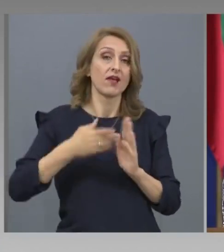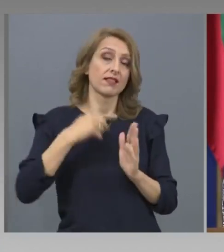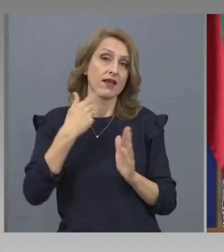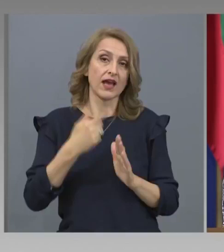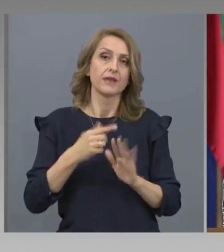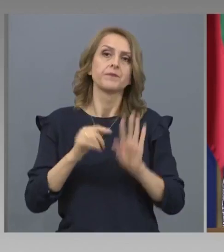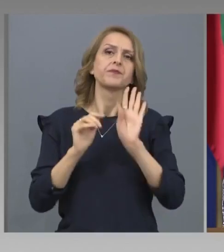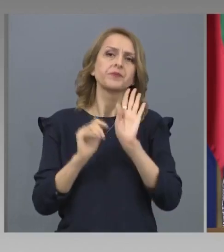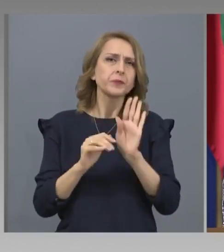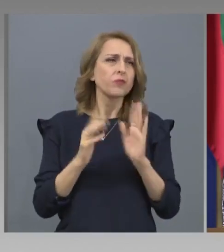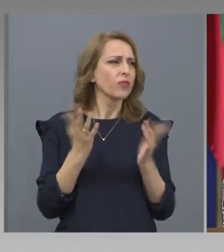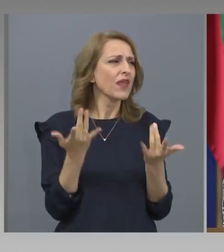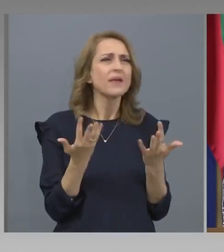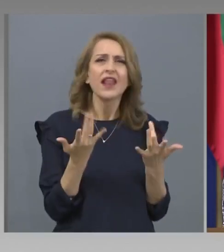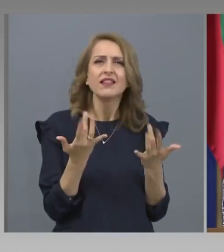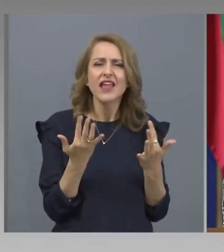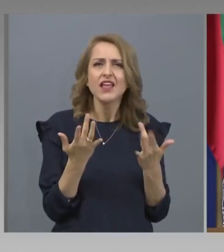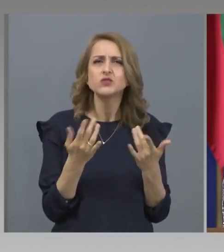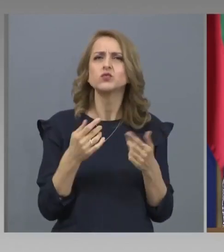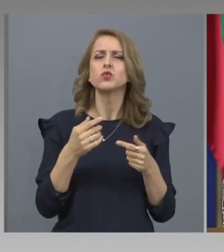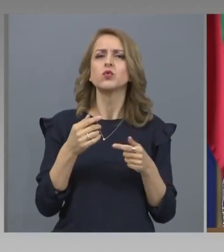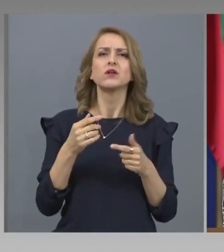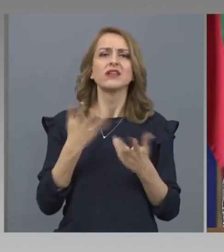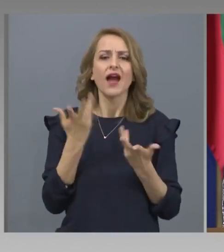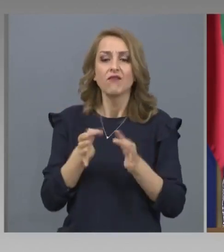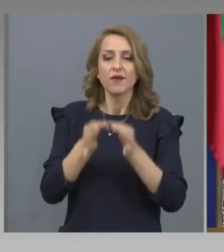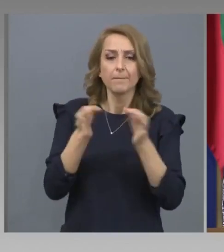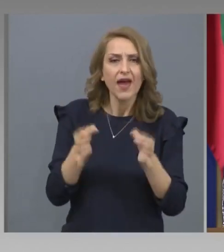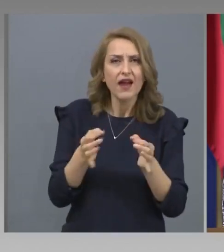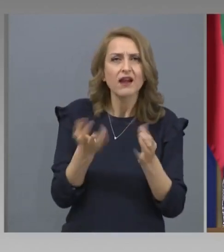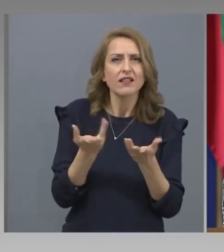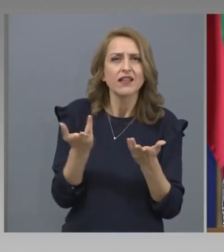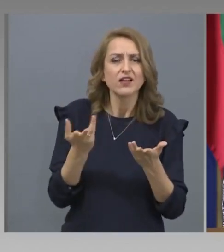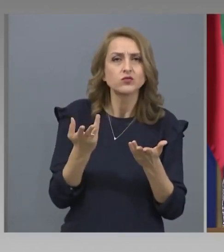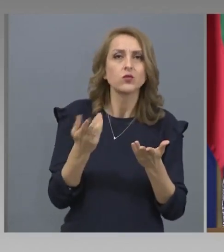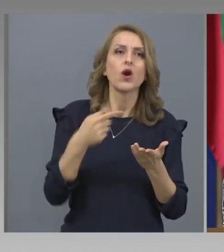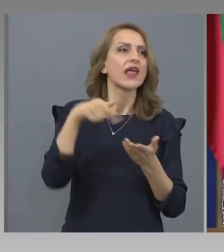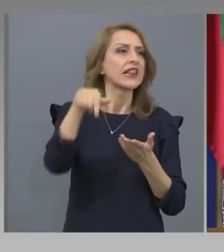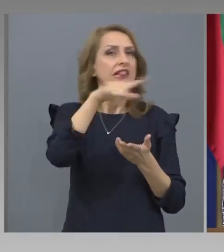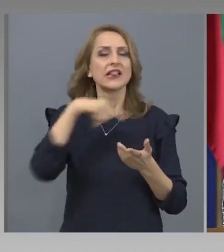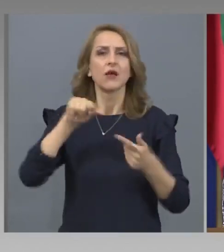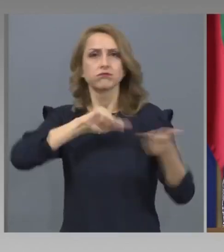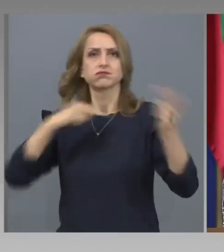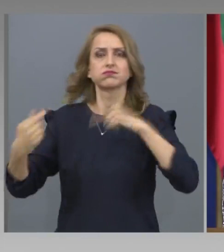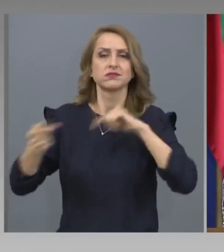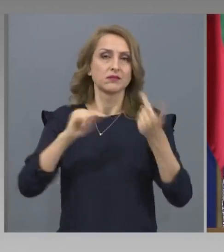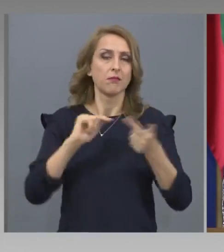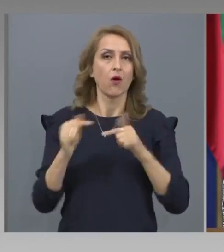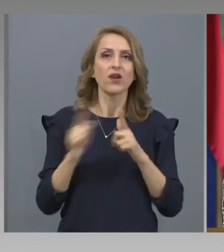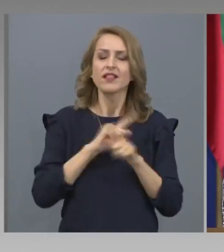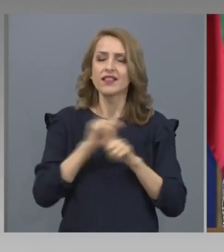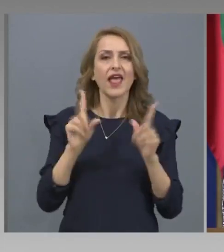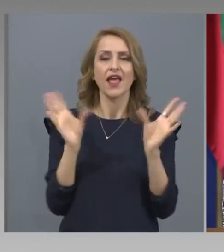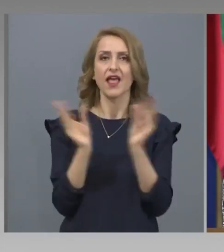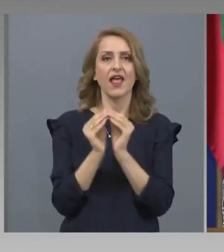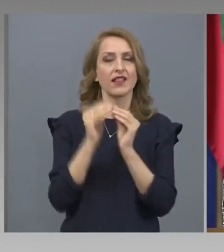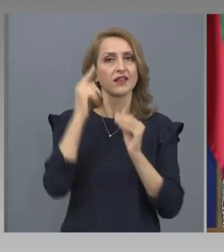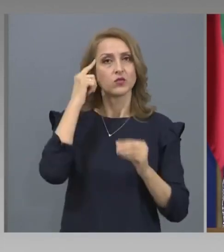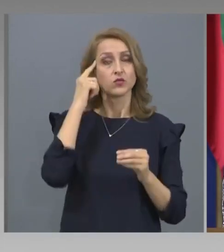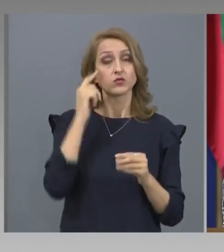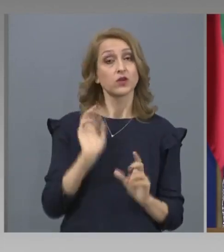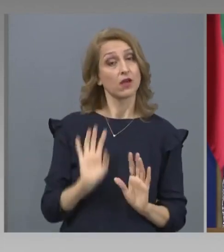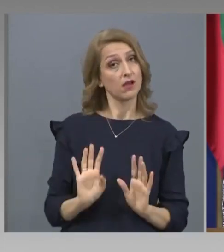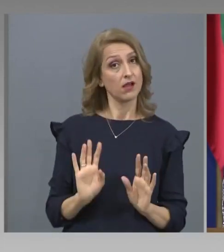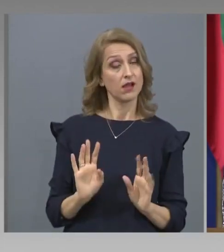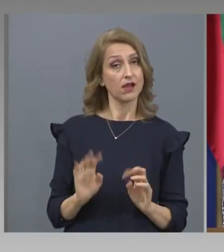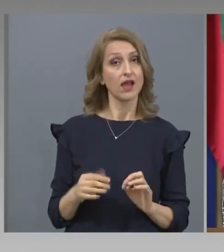по която нямате никакво единодушие? Някой я предлага, може би вие, а пък щаба не я приема. Аз съм доста по-разумен от тези хора.